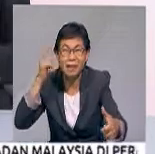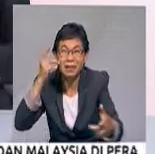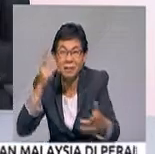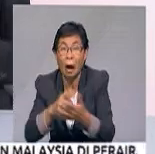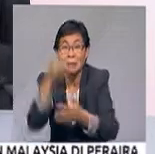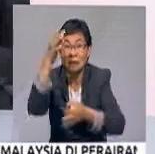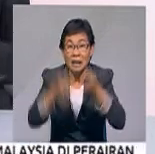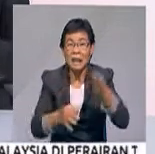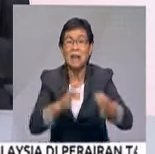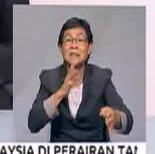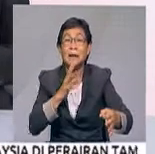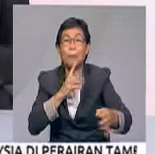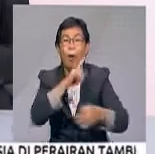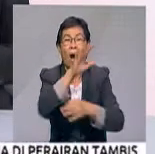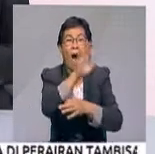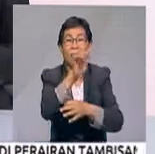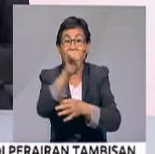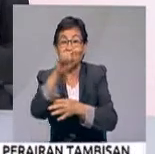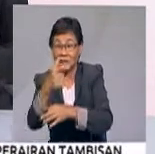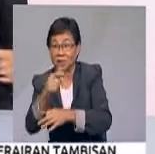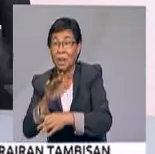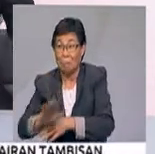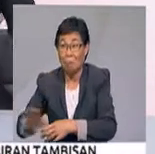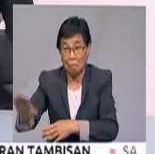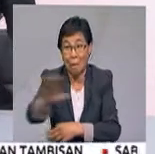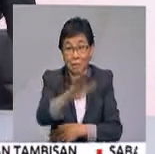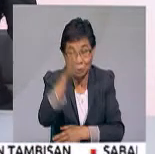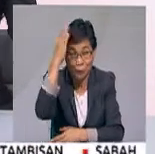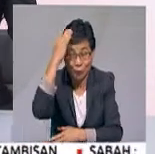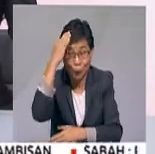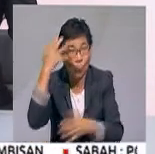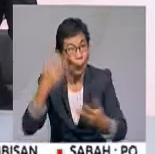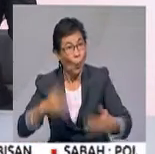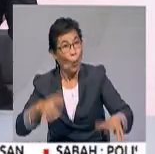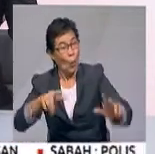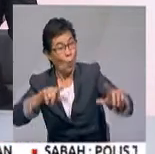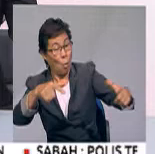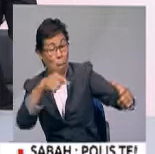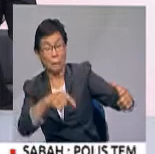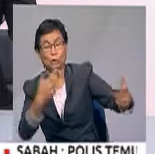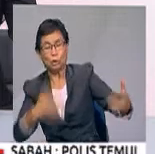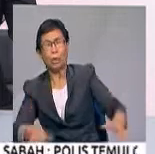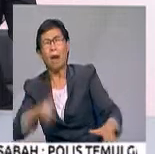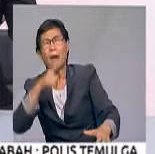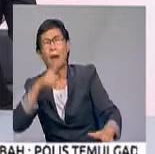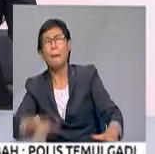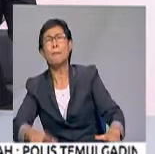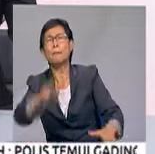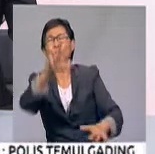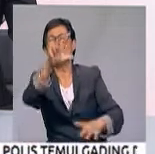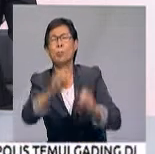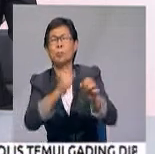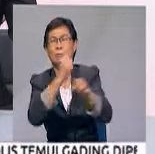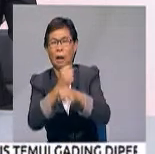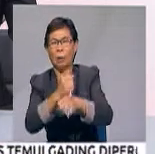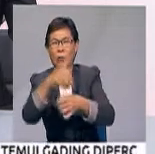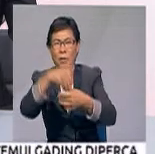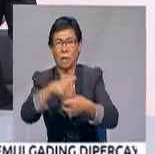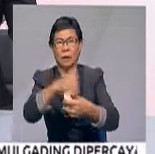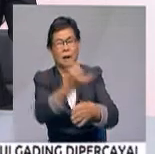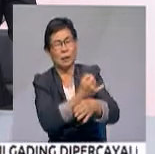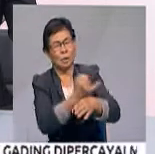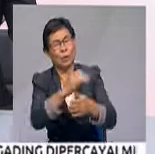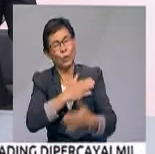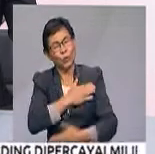jika disebut FTG, pasti ramai yang mengakui kehebatan kumpulan yang telah bertapak selama lebih 30 tahun dalam